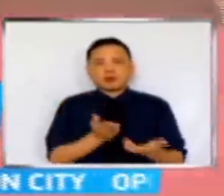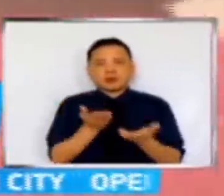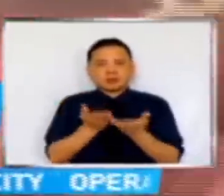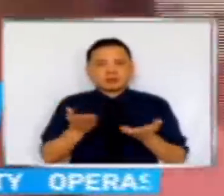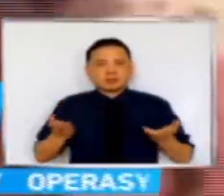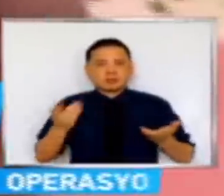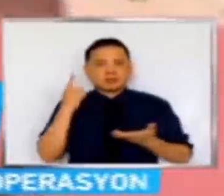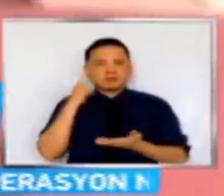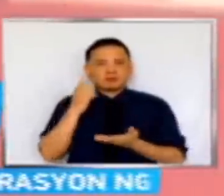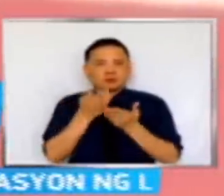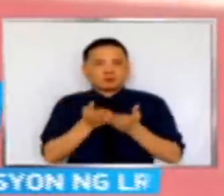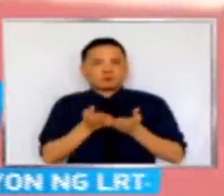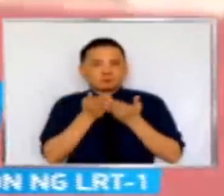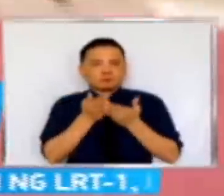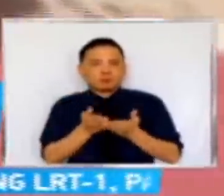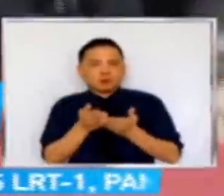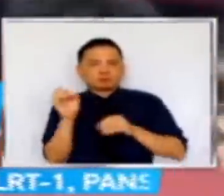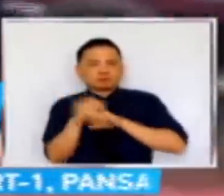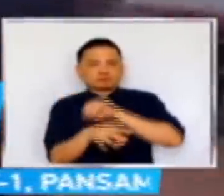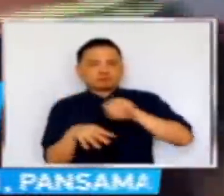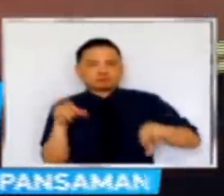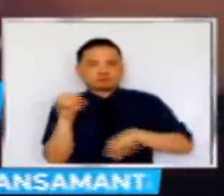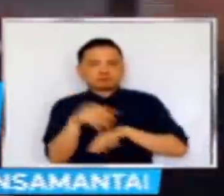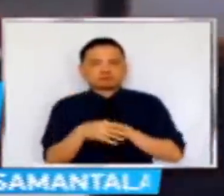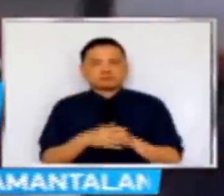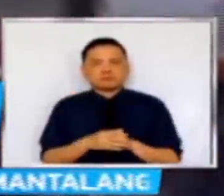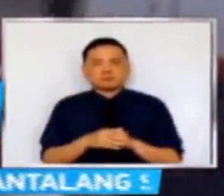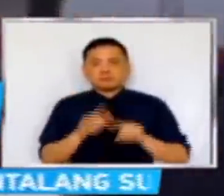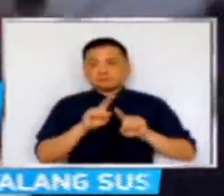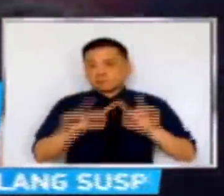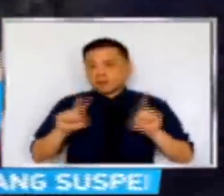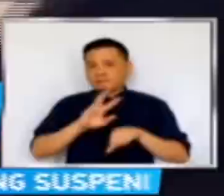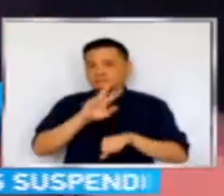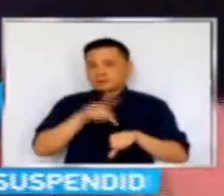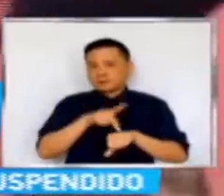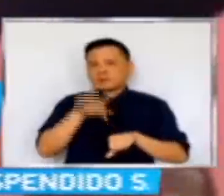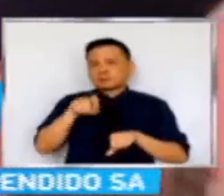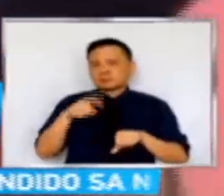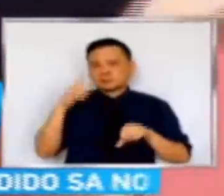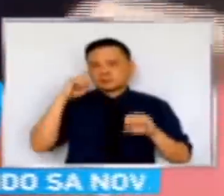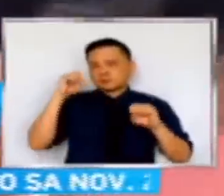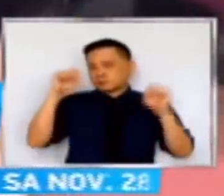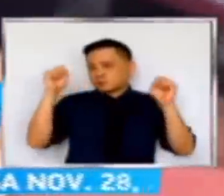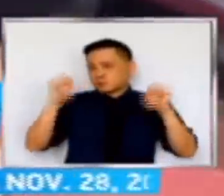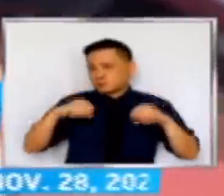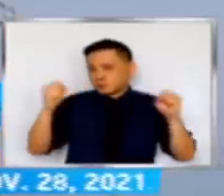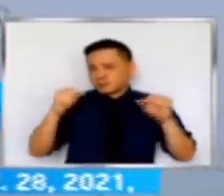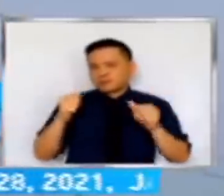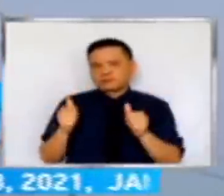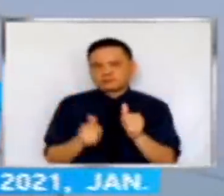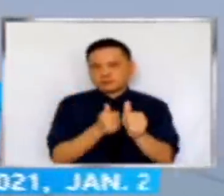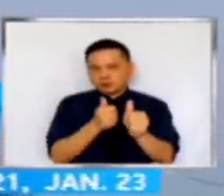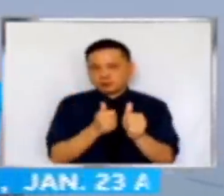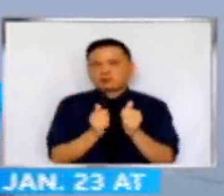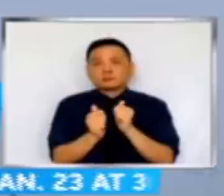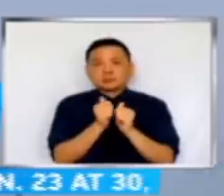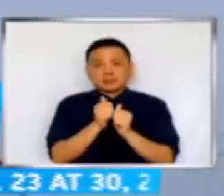BRP Sierra Madre. Dapat daw tumupad ang Pilipinas sa usapan at alisin na ang nakasadsad nating barko